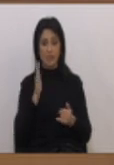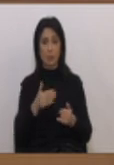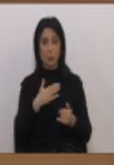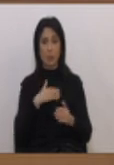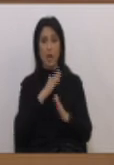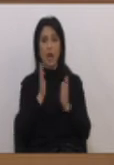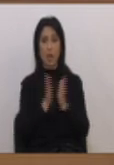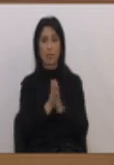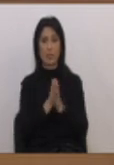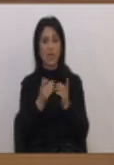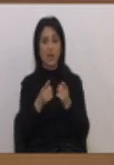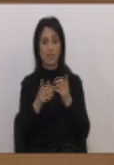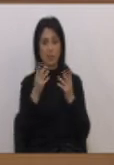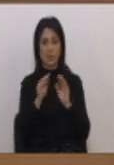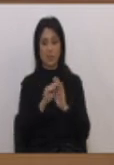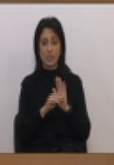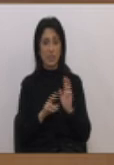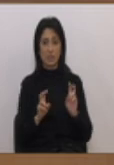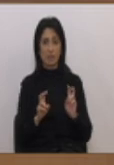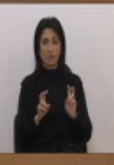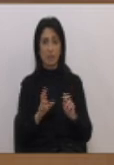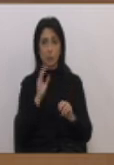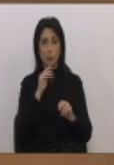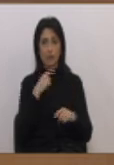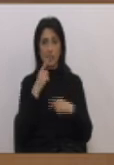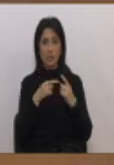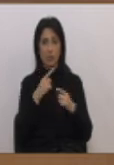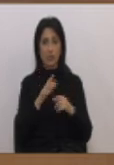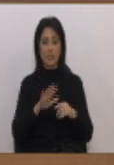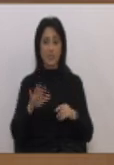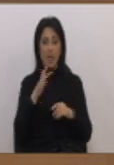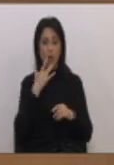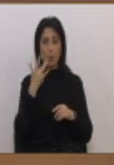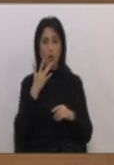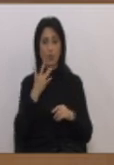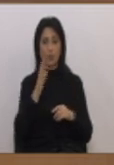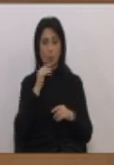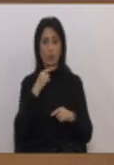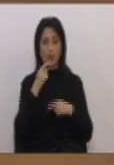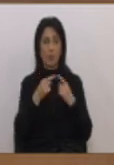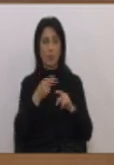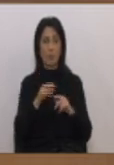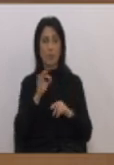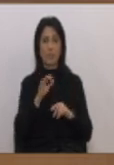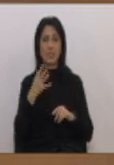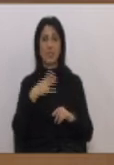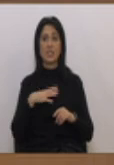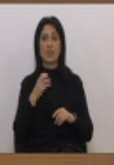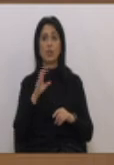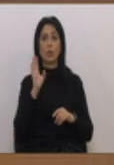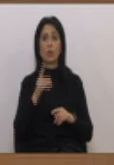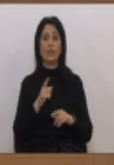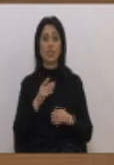că un absolut urat gânsul boli trist esregi. Da, rodesat sau brob. Săgară o politică zet, da rodesat sau apară cum timazerom. Să cartolog, ide